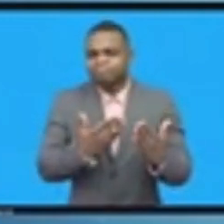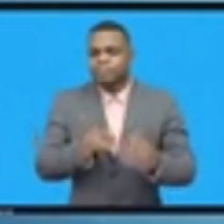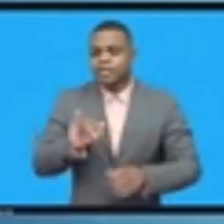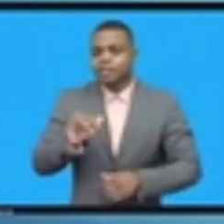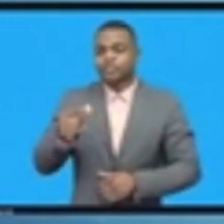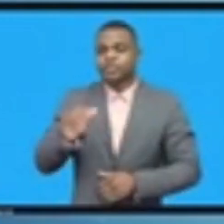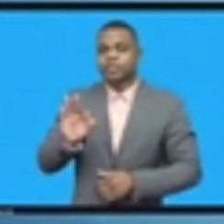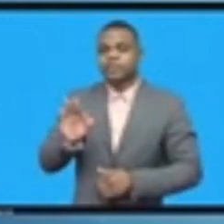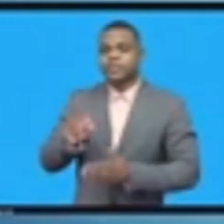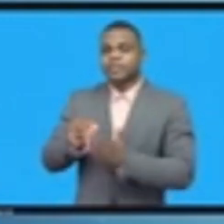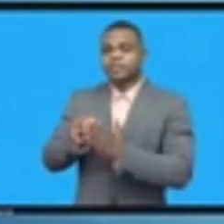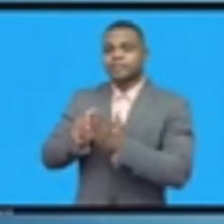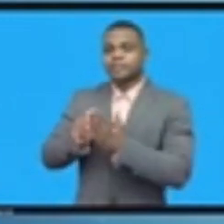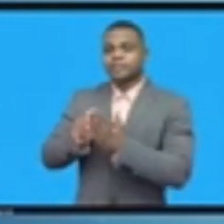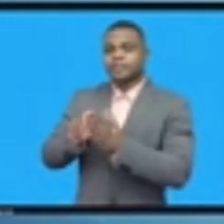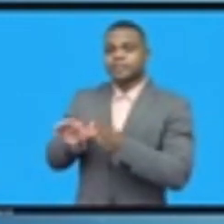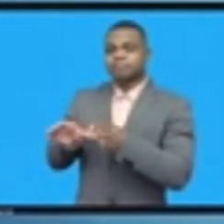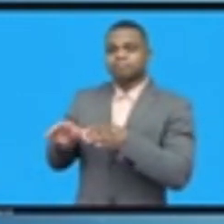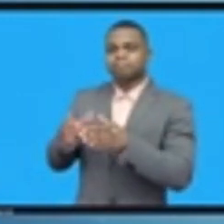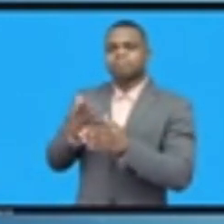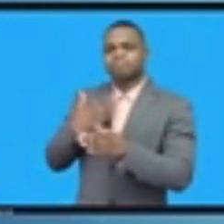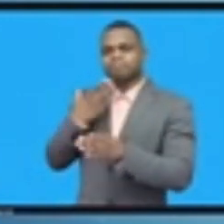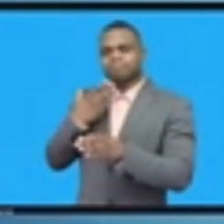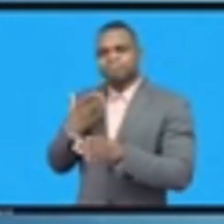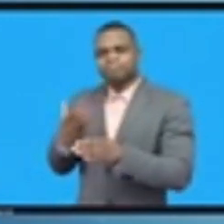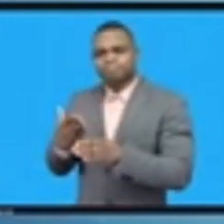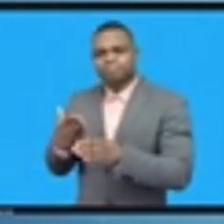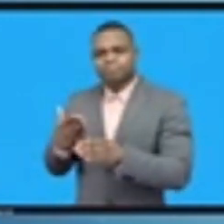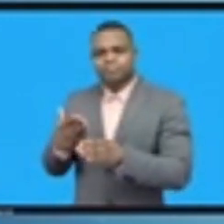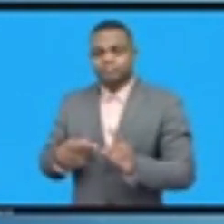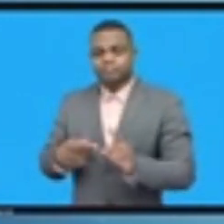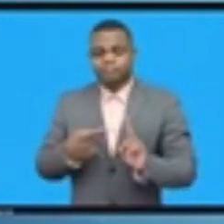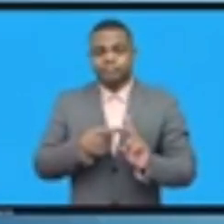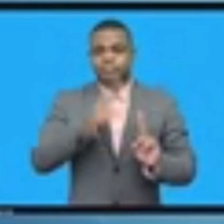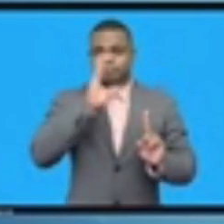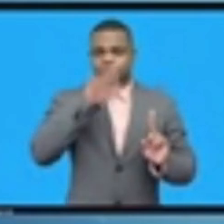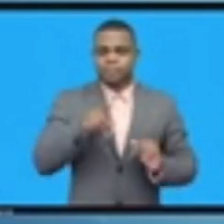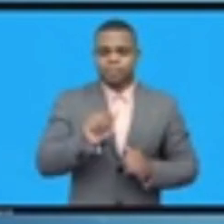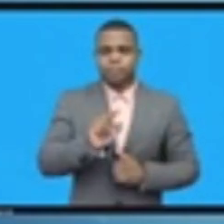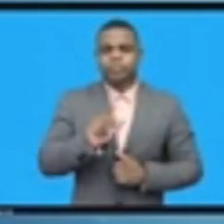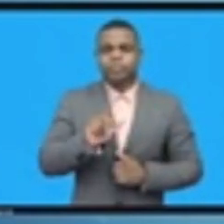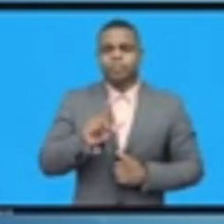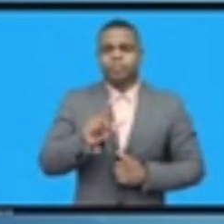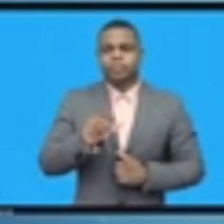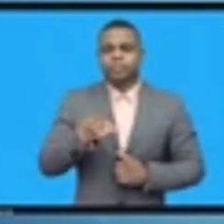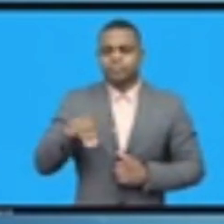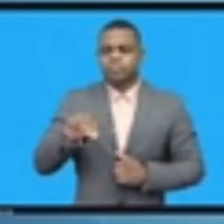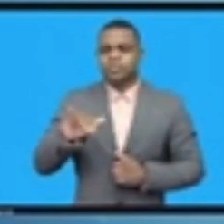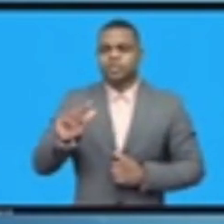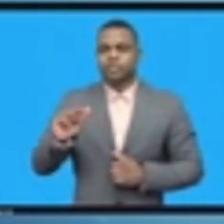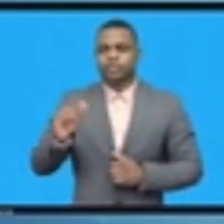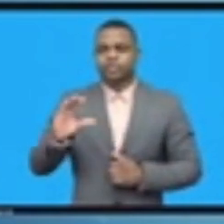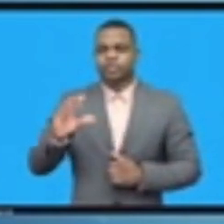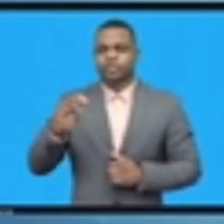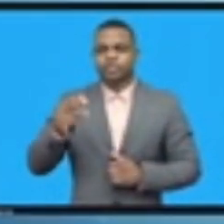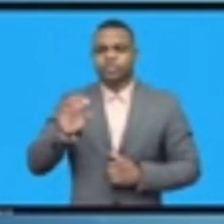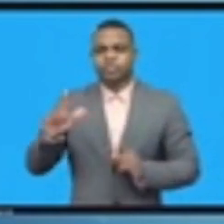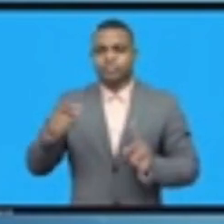在非洲召开多利相关方的咨询委员会，还有 Paul Mitchell。